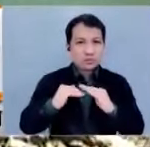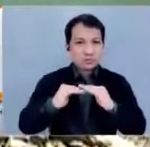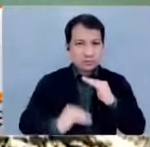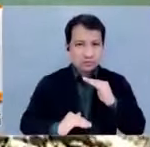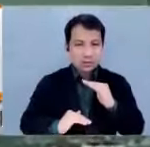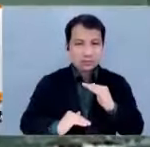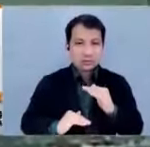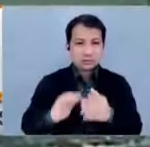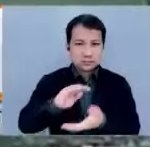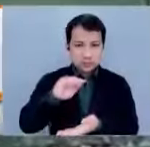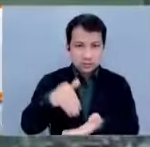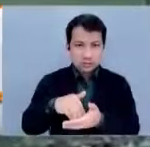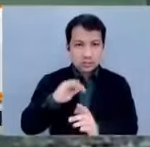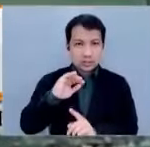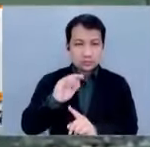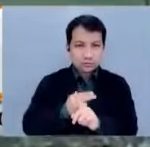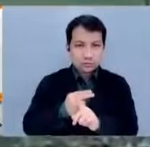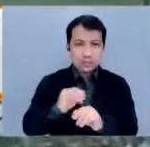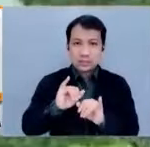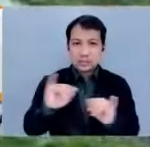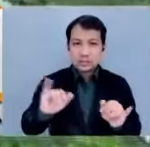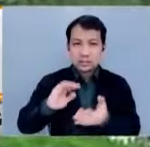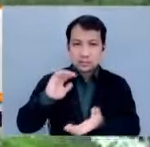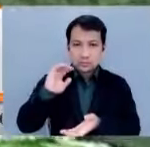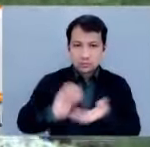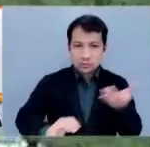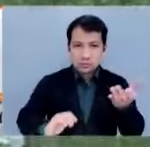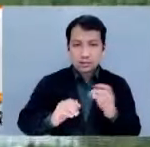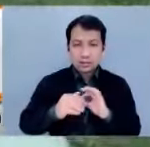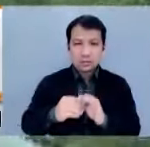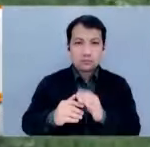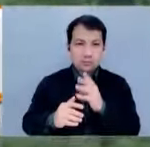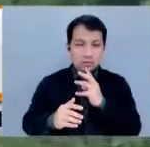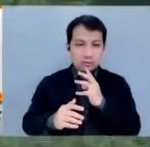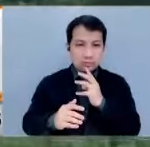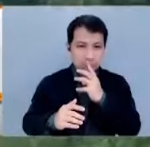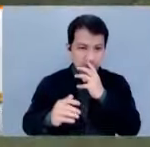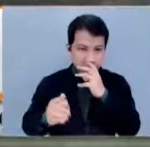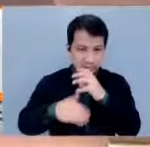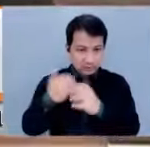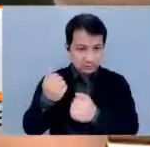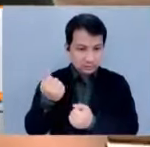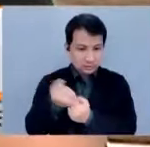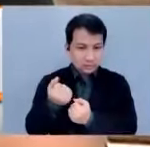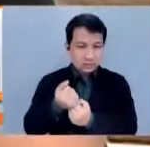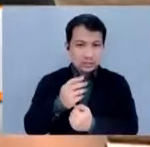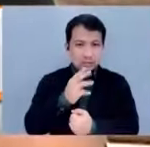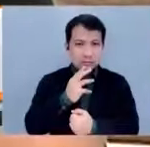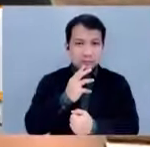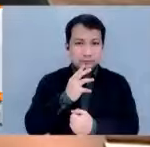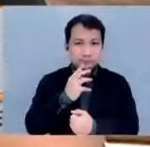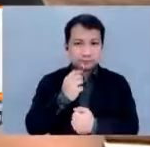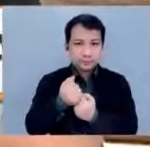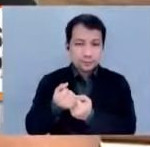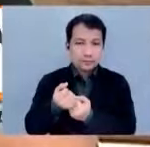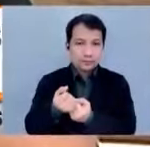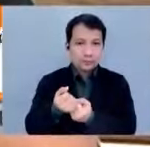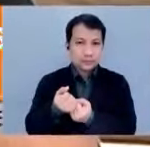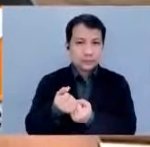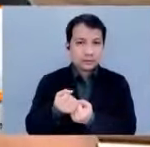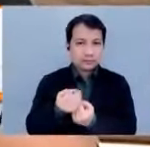ng Hunyo. Kung di babawasan ang alokasyon ng dam sa mga sinusuplayan nito. For the past, I